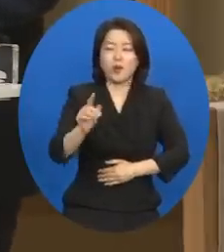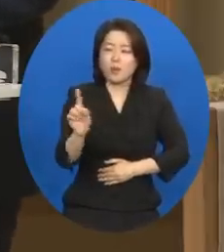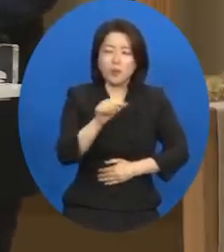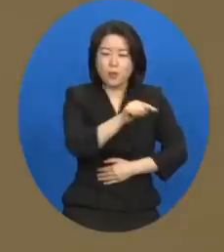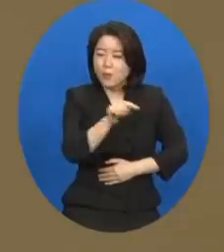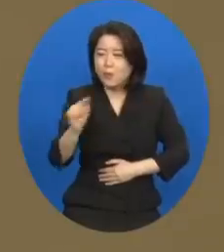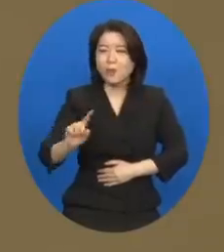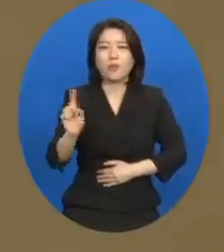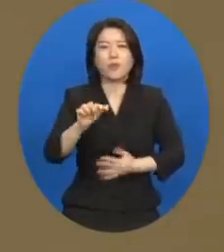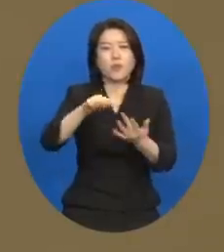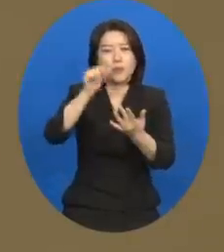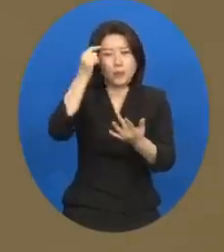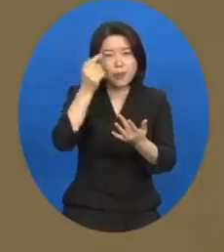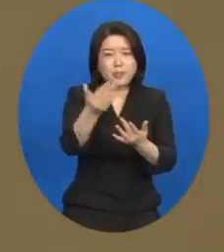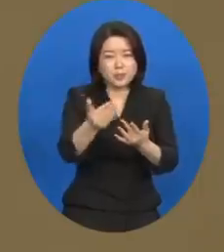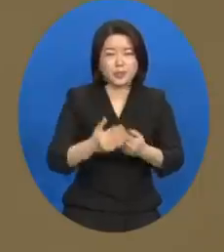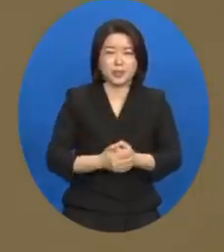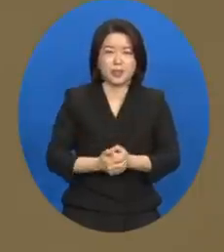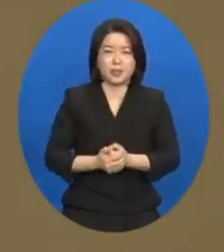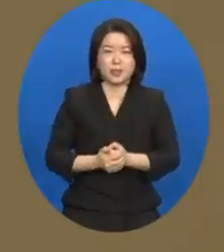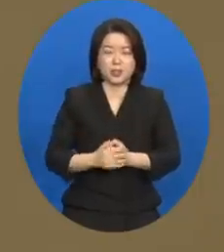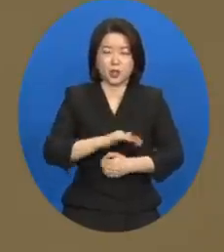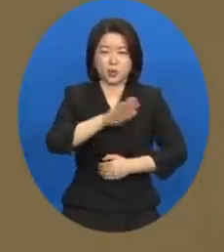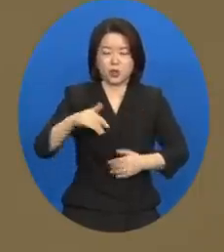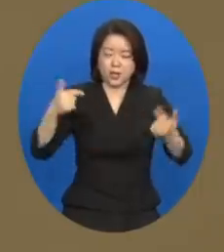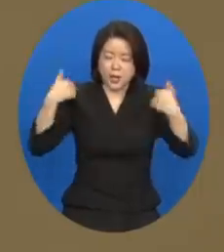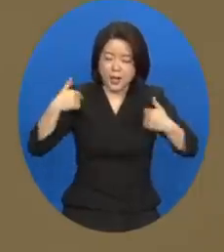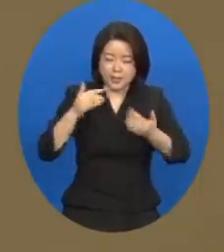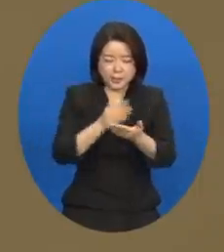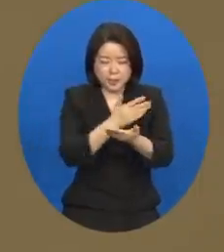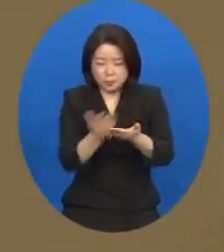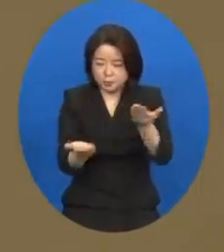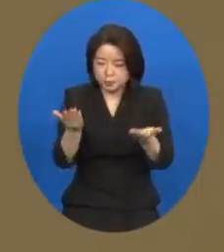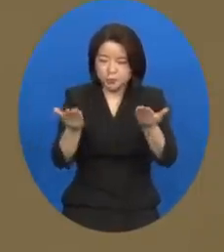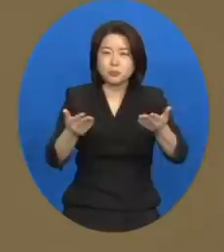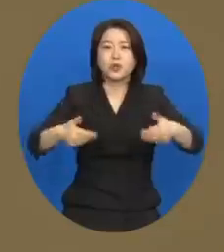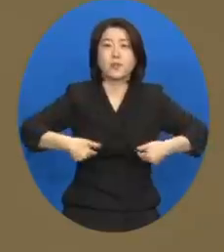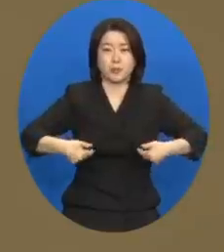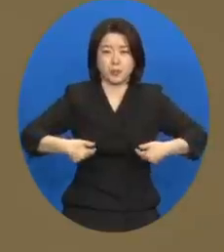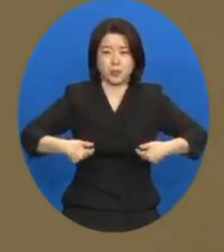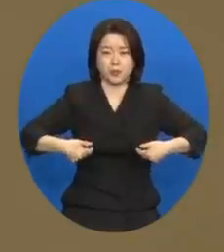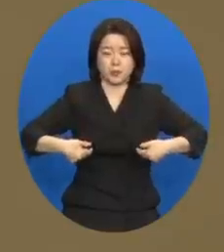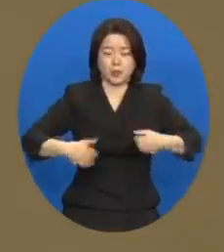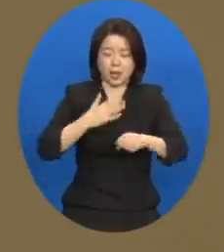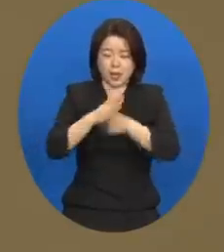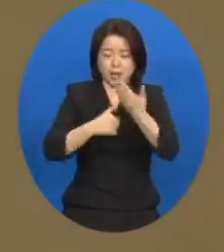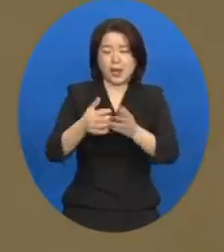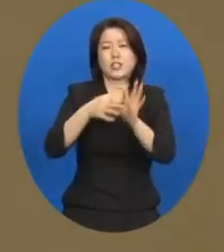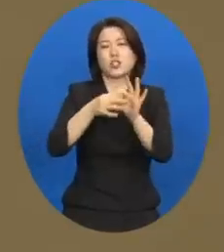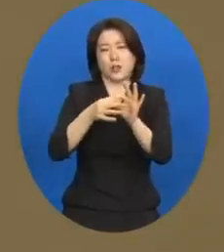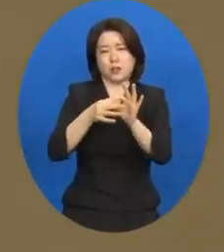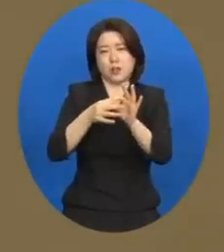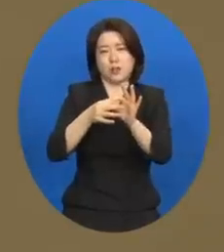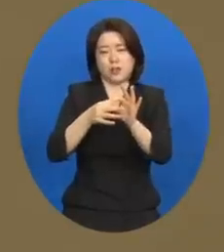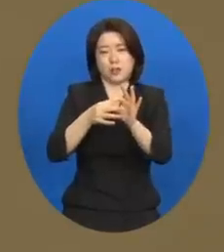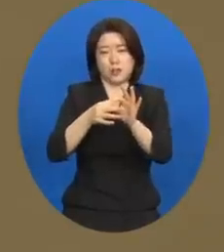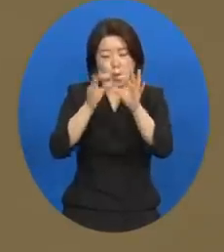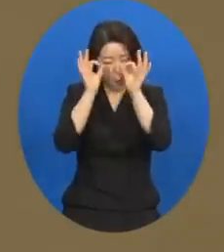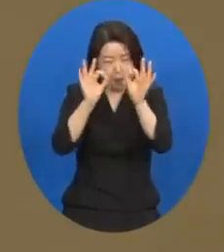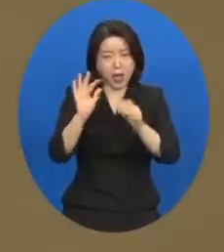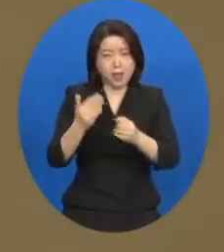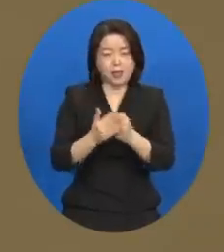택하시겠습니까? 우리가 항상 분별해야 할 것이 하나님과의 관계입니다.